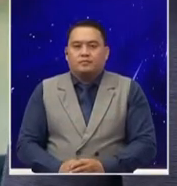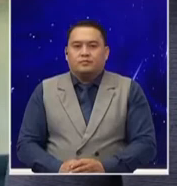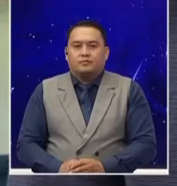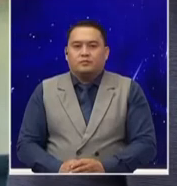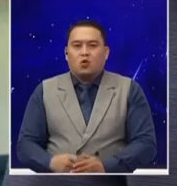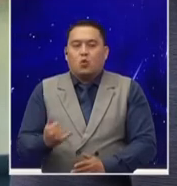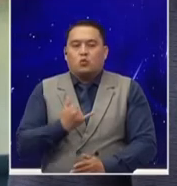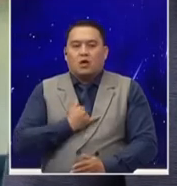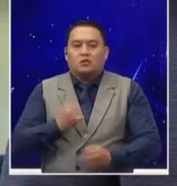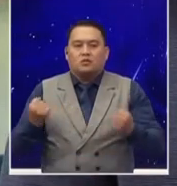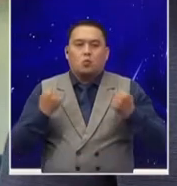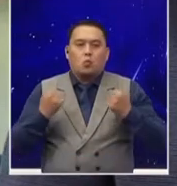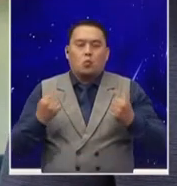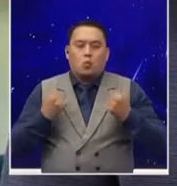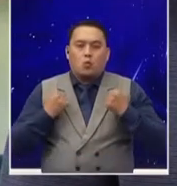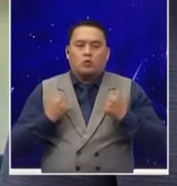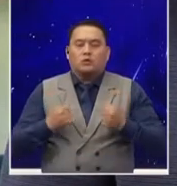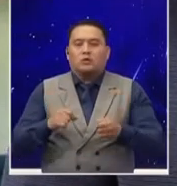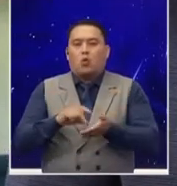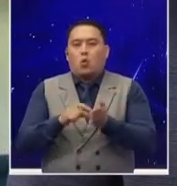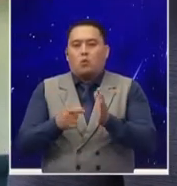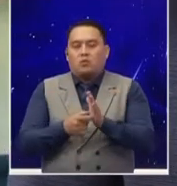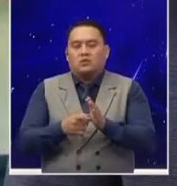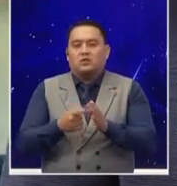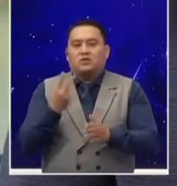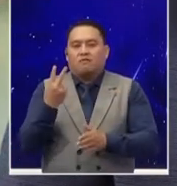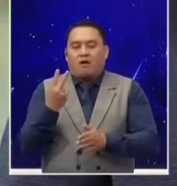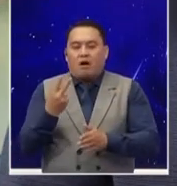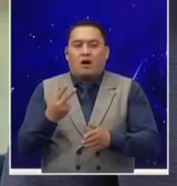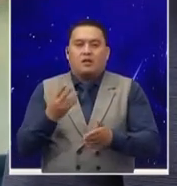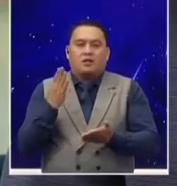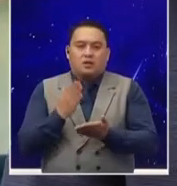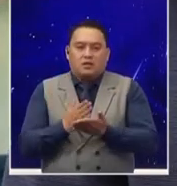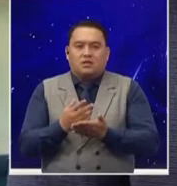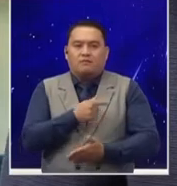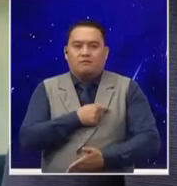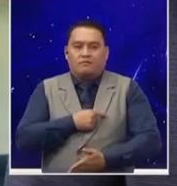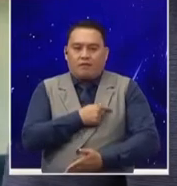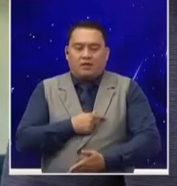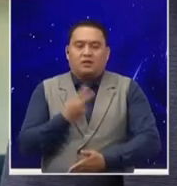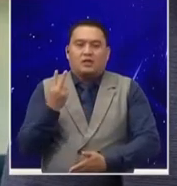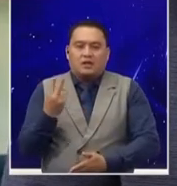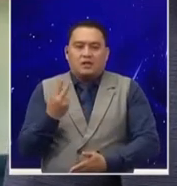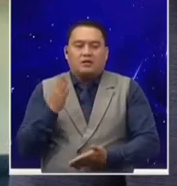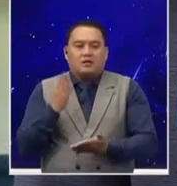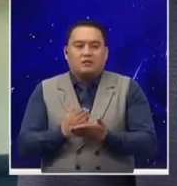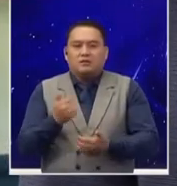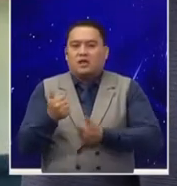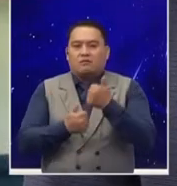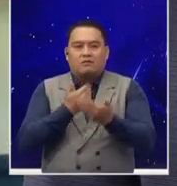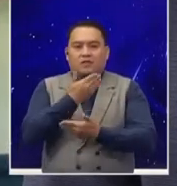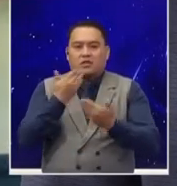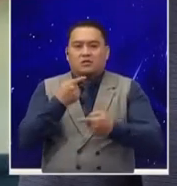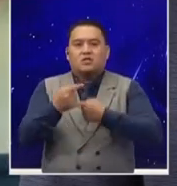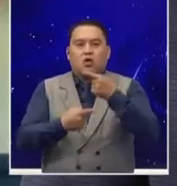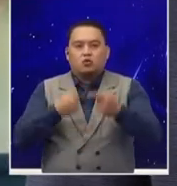У нас в спорткомплексе «Жастар» есть два зала для настольного тенниса. Детей готовят два тренера. На данный момент нет никаких соревнований, но в